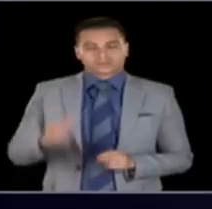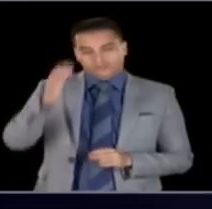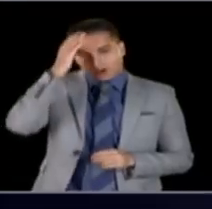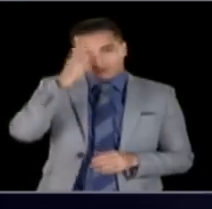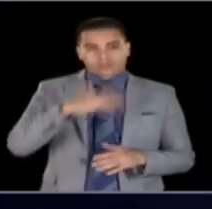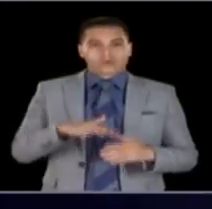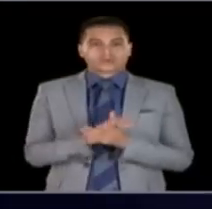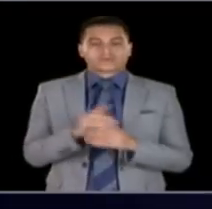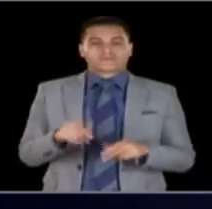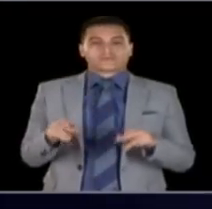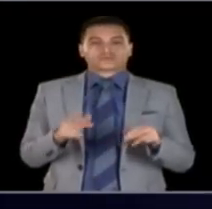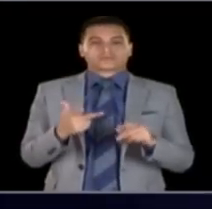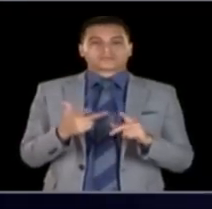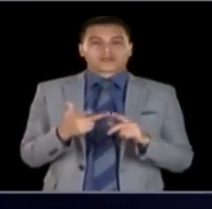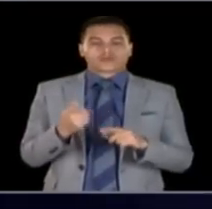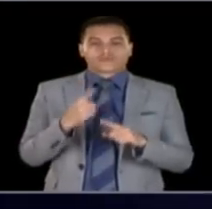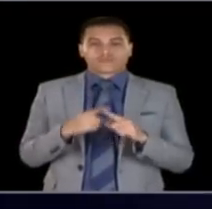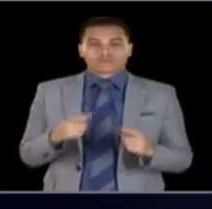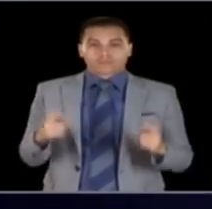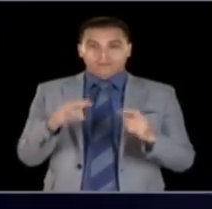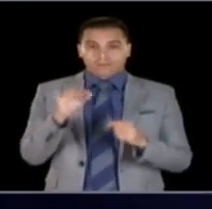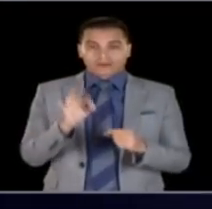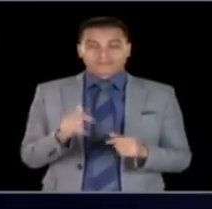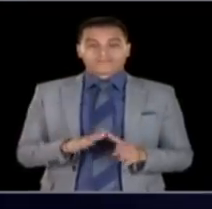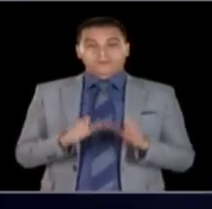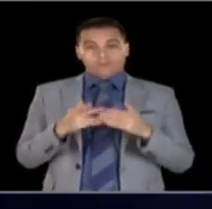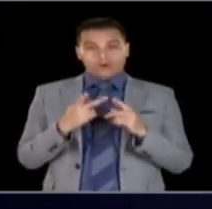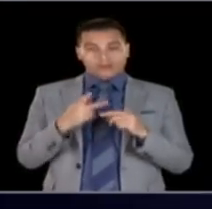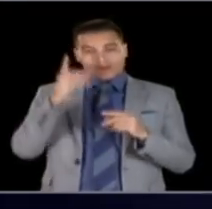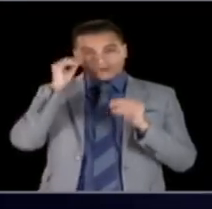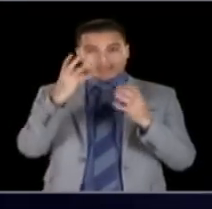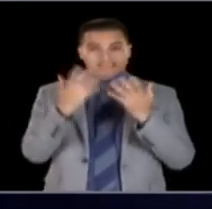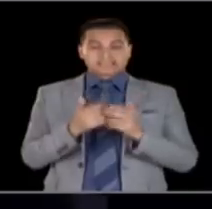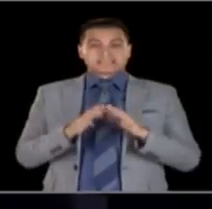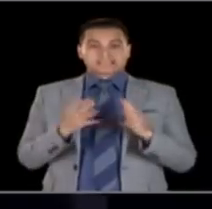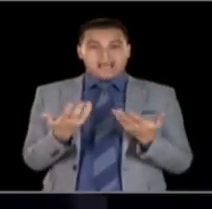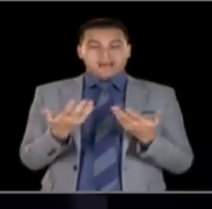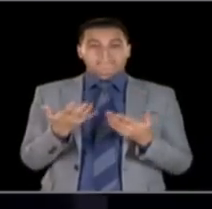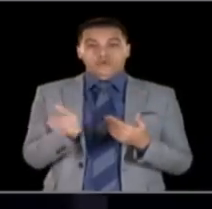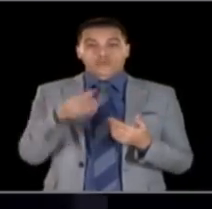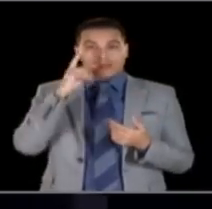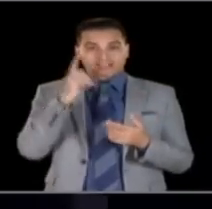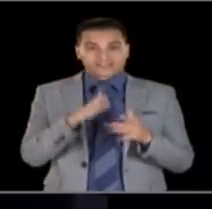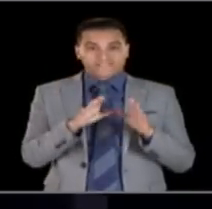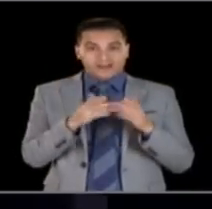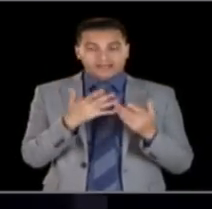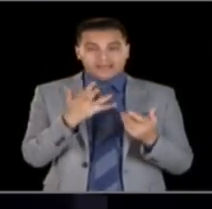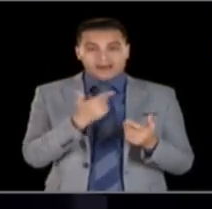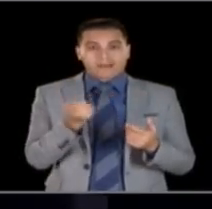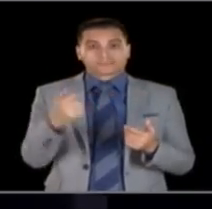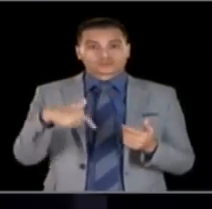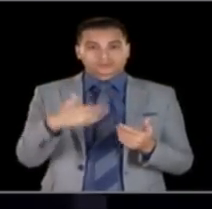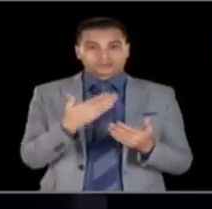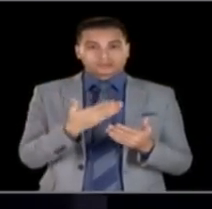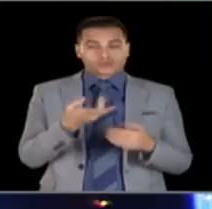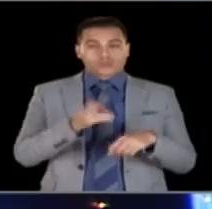عبقرة الأصحاب الموسم الثالث ومباراة مهمة في المجموعة الثانية وهفكركم بالنتيجة. الحوت الأزرق